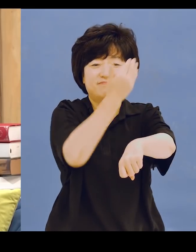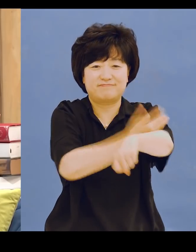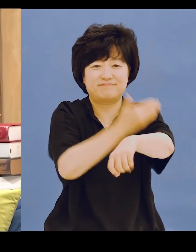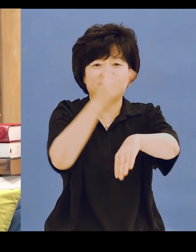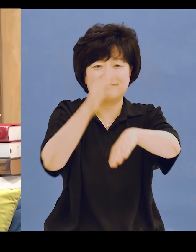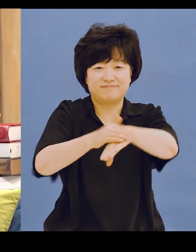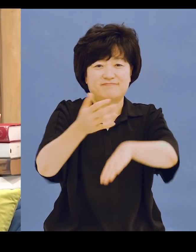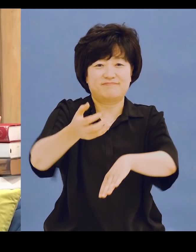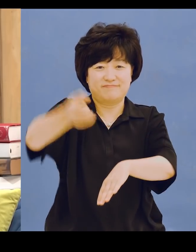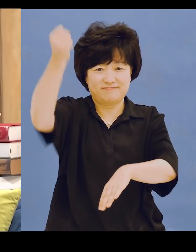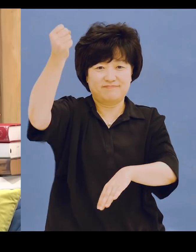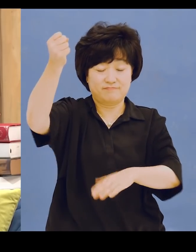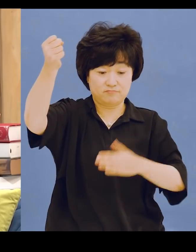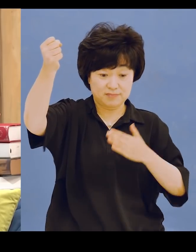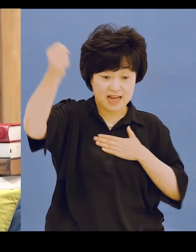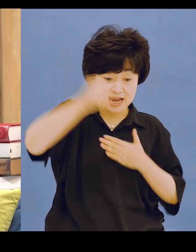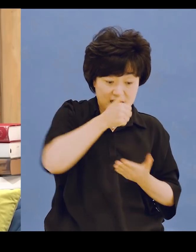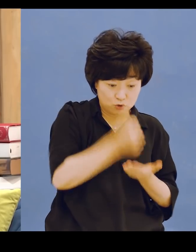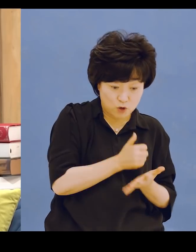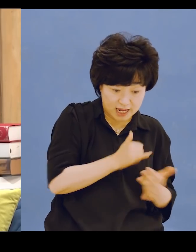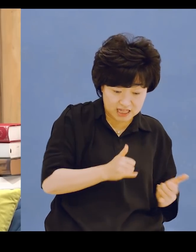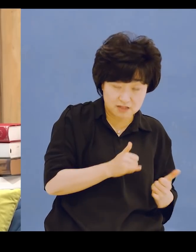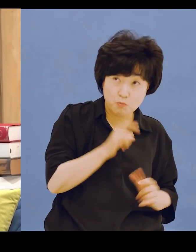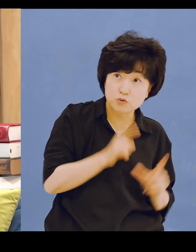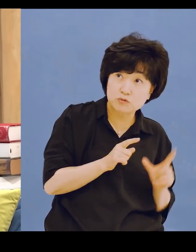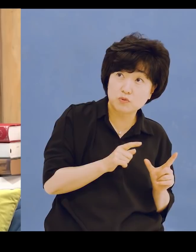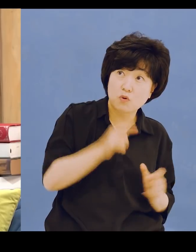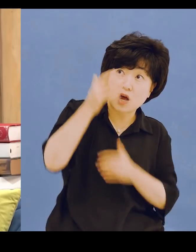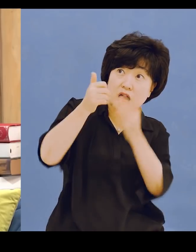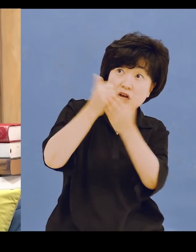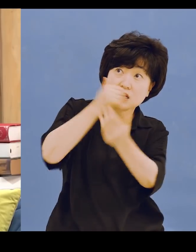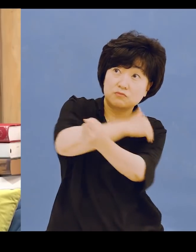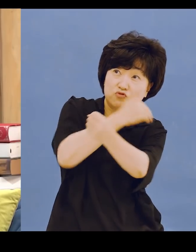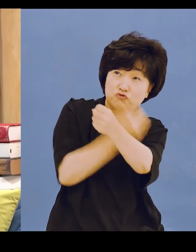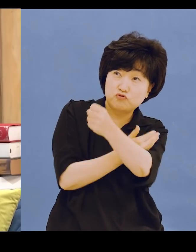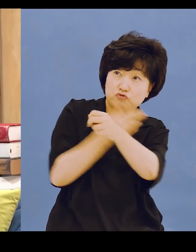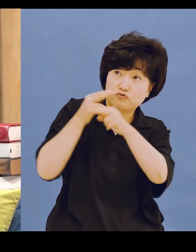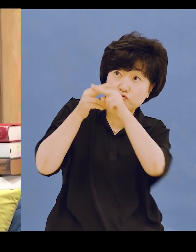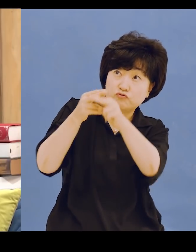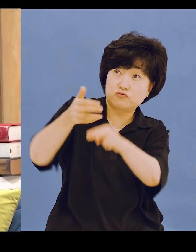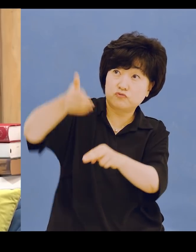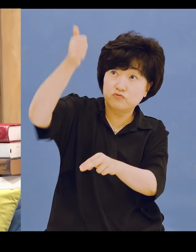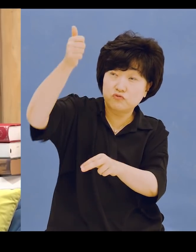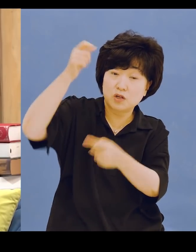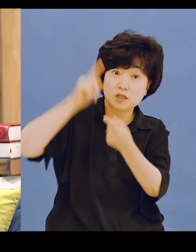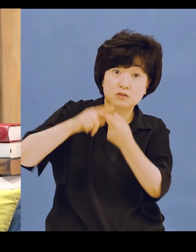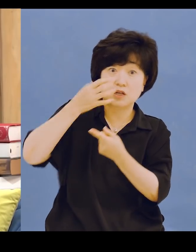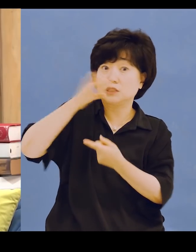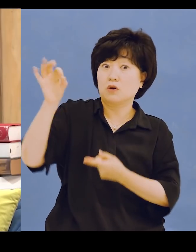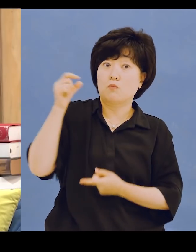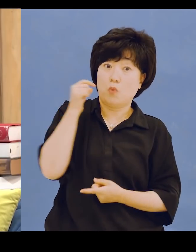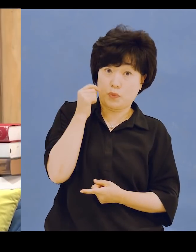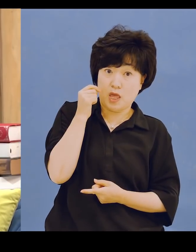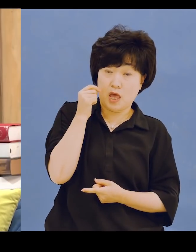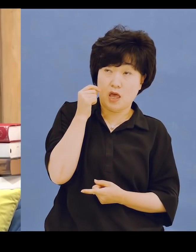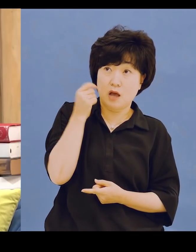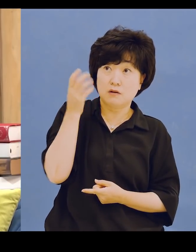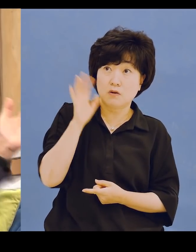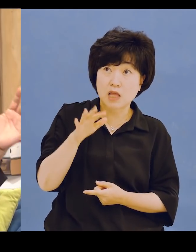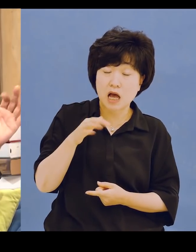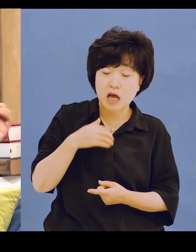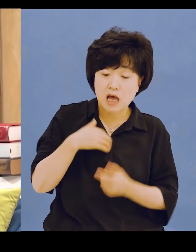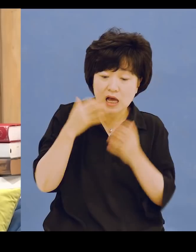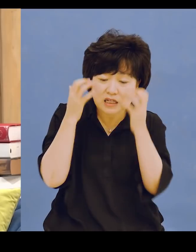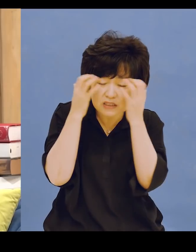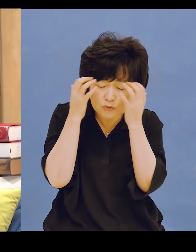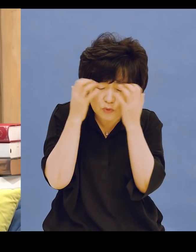상태로는 주권을 인정할 수 없어요. 네. 주권 하나님과 동행할 수 없는데 하나님은 놀랍게도 긍휼로 우리에게 고난을